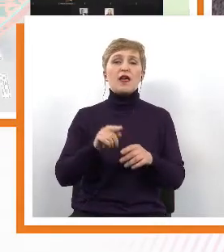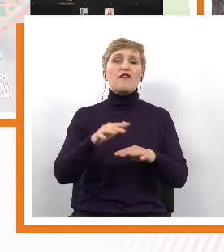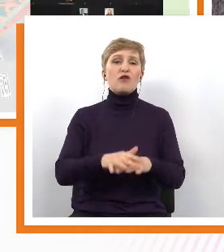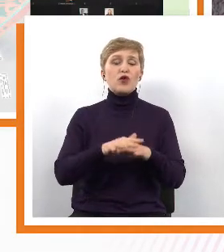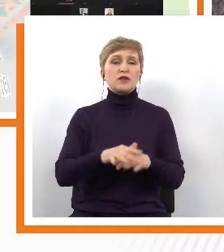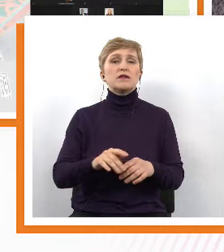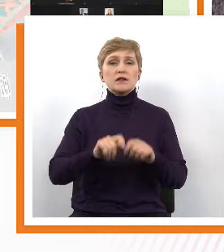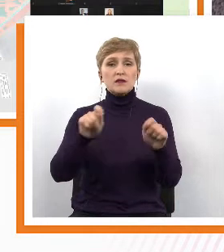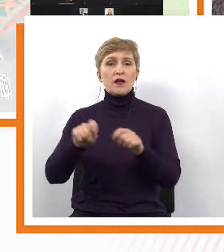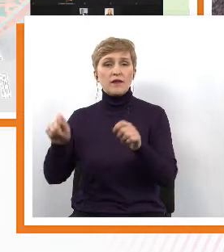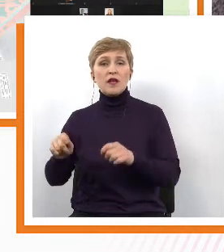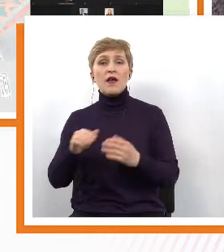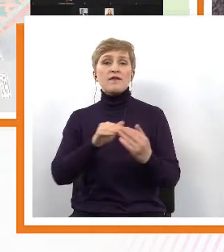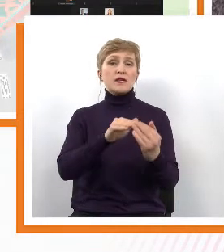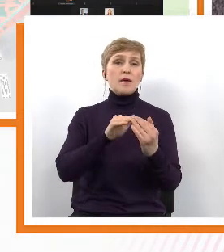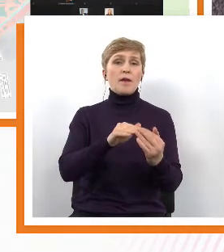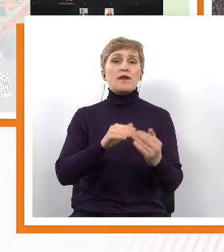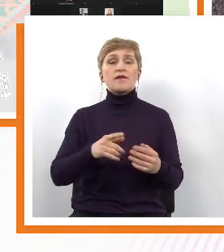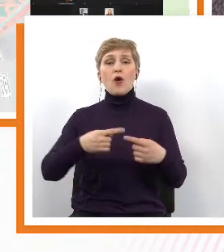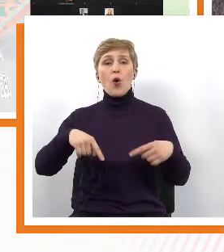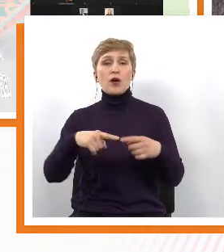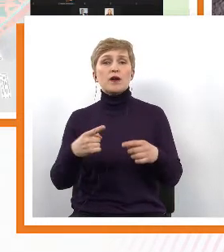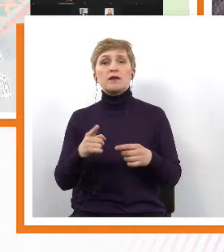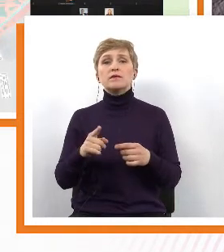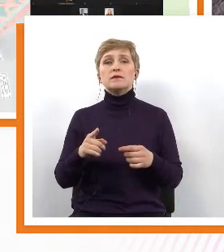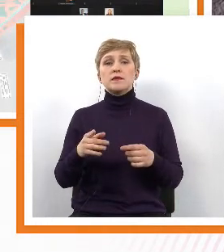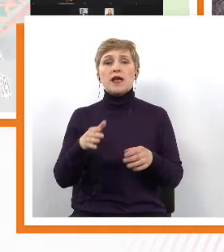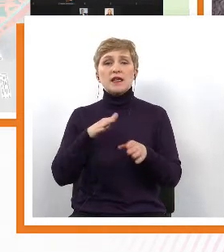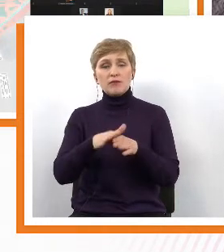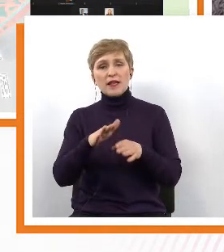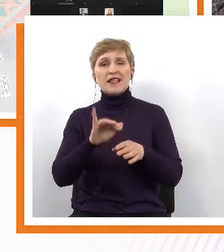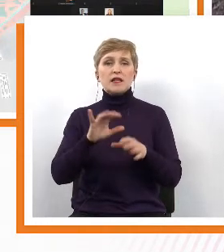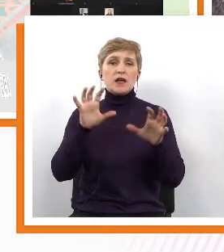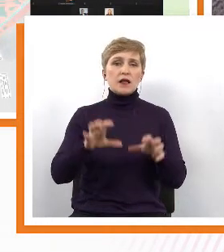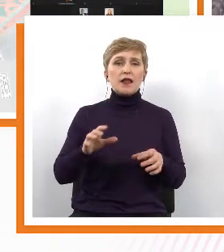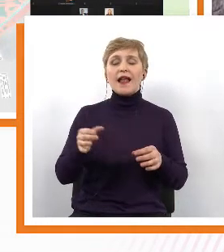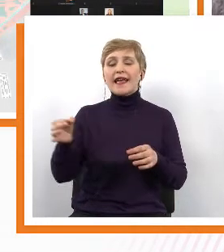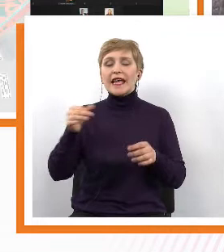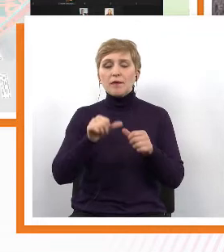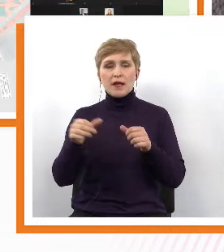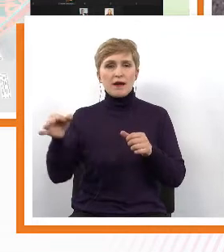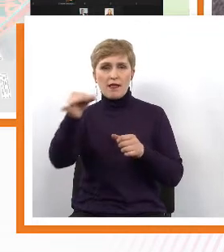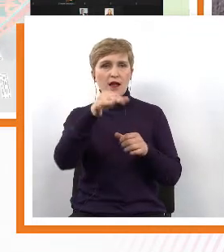и взаимодействовать с органами региональной власти и законодательной, и исполнительной, именно региональной.